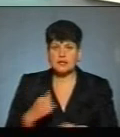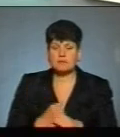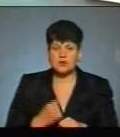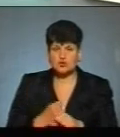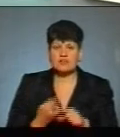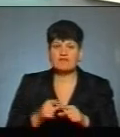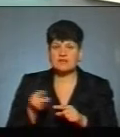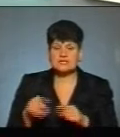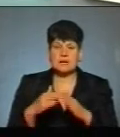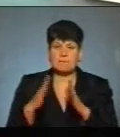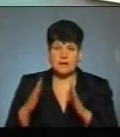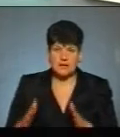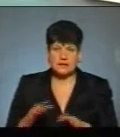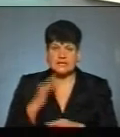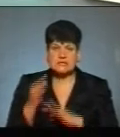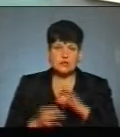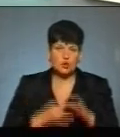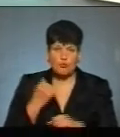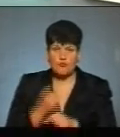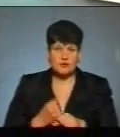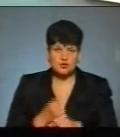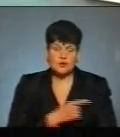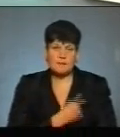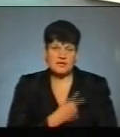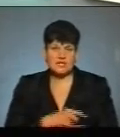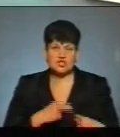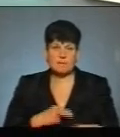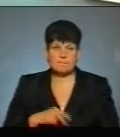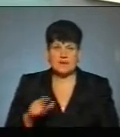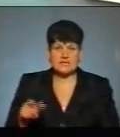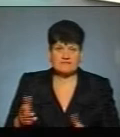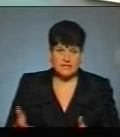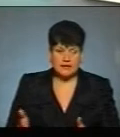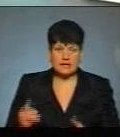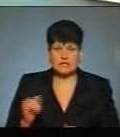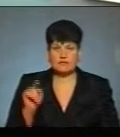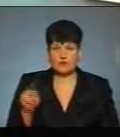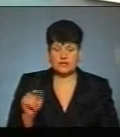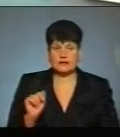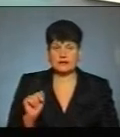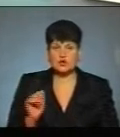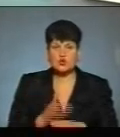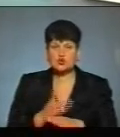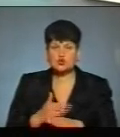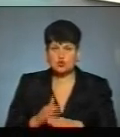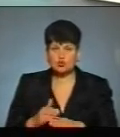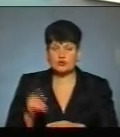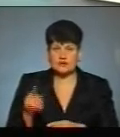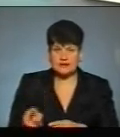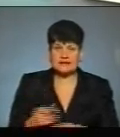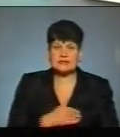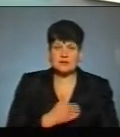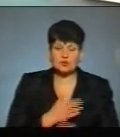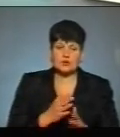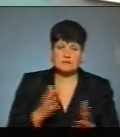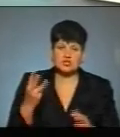цих палатках цілодобово працюють медичні працівники, ось, і вони сортують їх. Якщо там температура